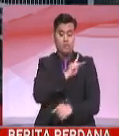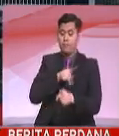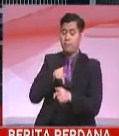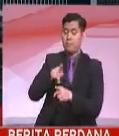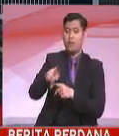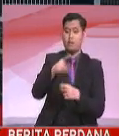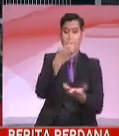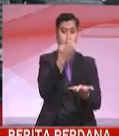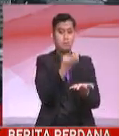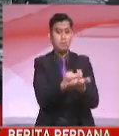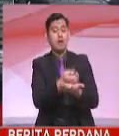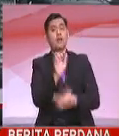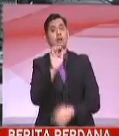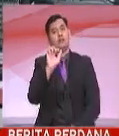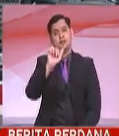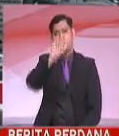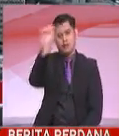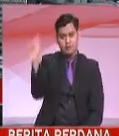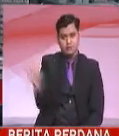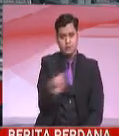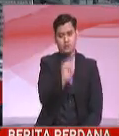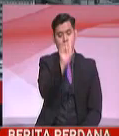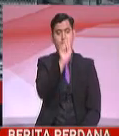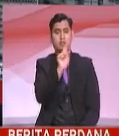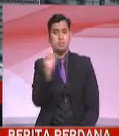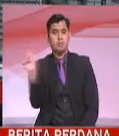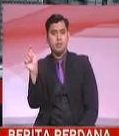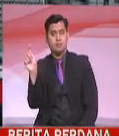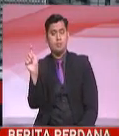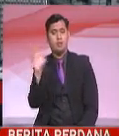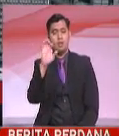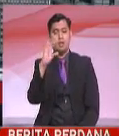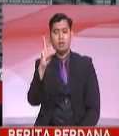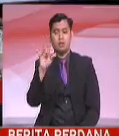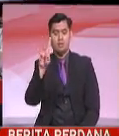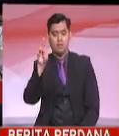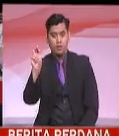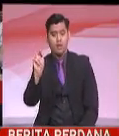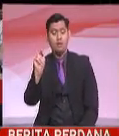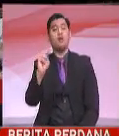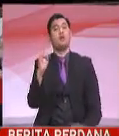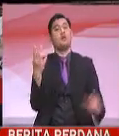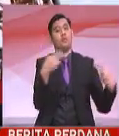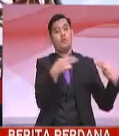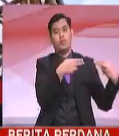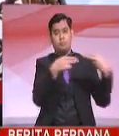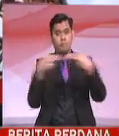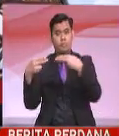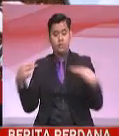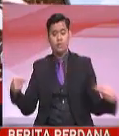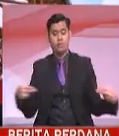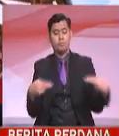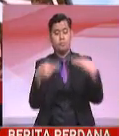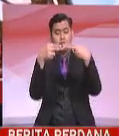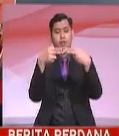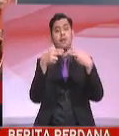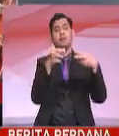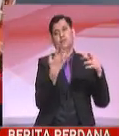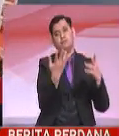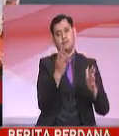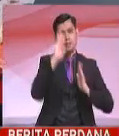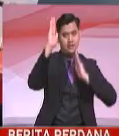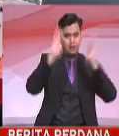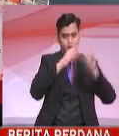ASEAN dan Asia Timur state Edward Li hubungan dagang Cina juga mampu menyokong momentum ke arah pemulihan